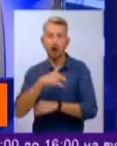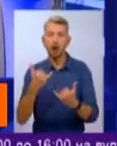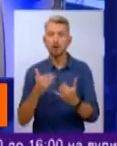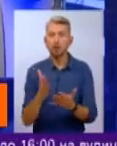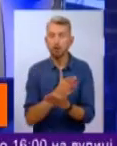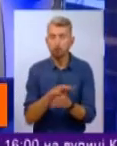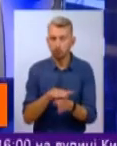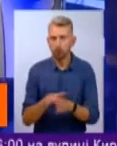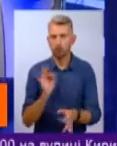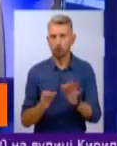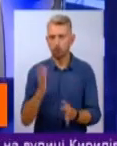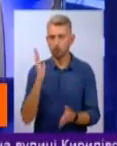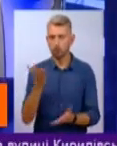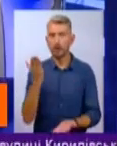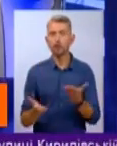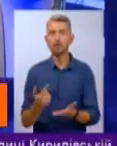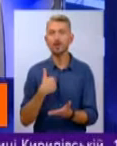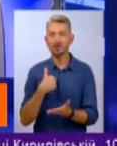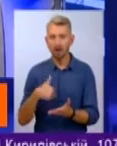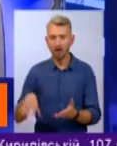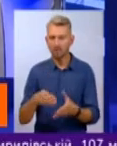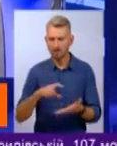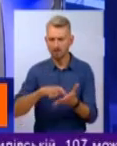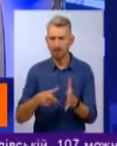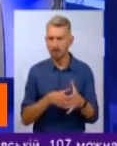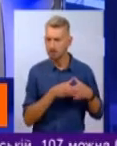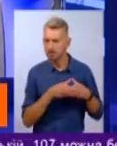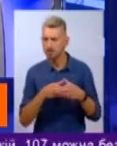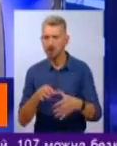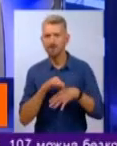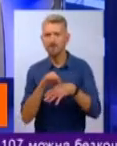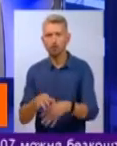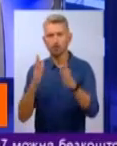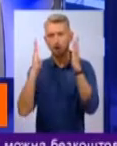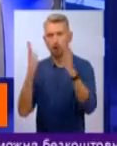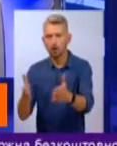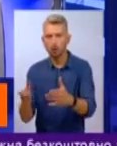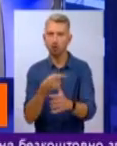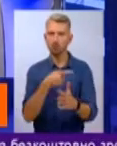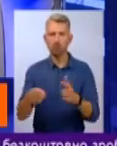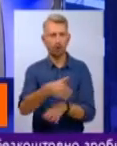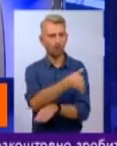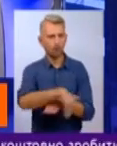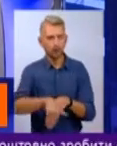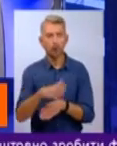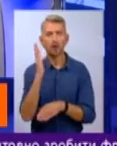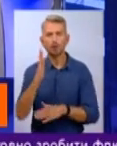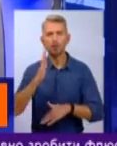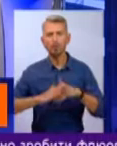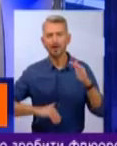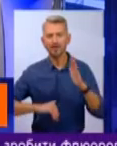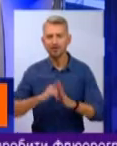абсолютно нормально буде, якщо я виведу весь клас на той же коридор чи на вулицю, і ми будемо